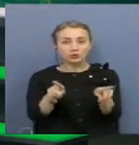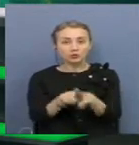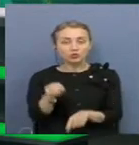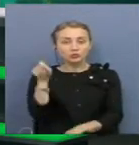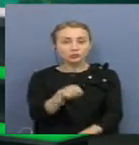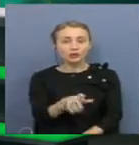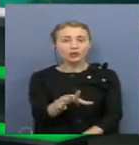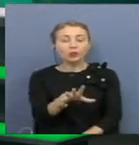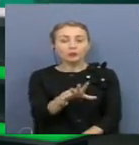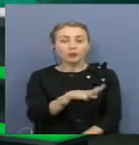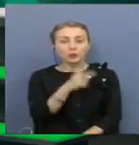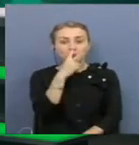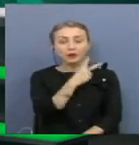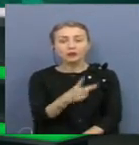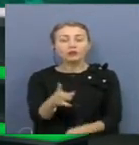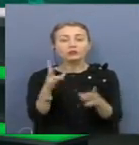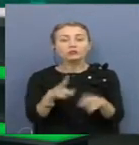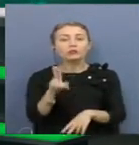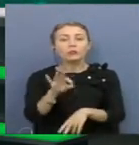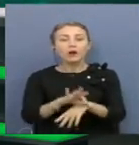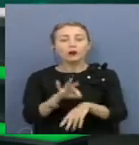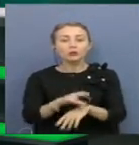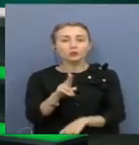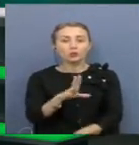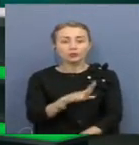басшылары, еліміздің маңдайалды ғылымдары қатысты.